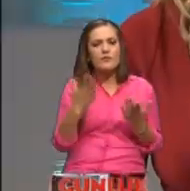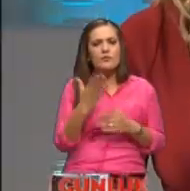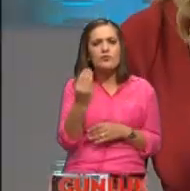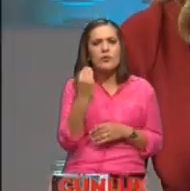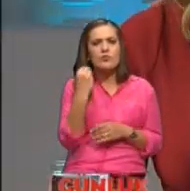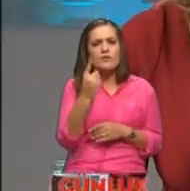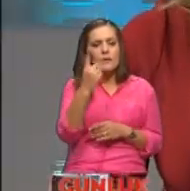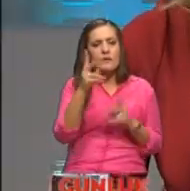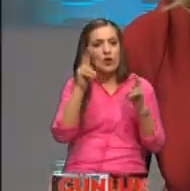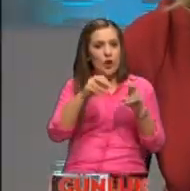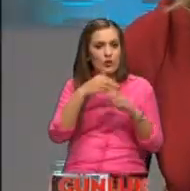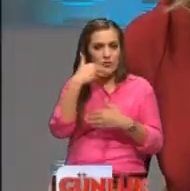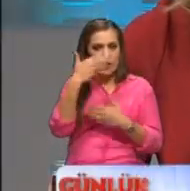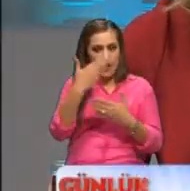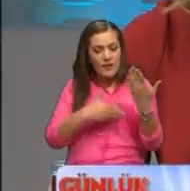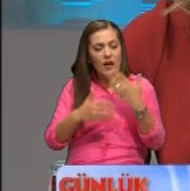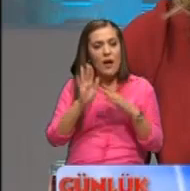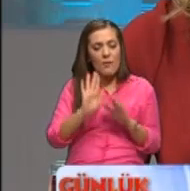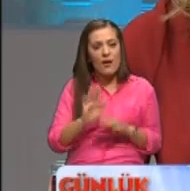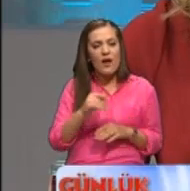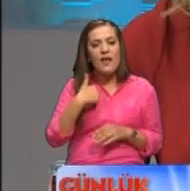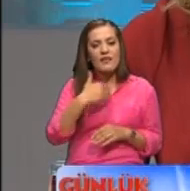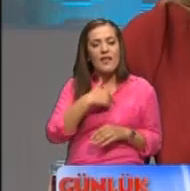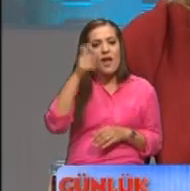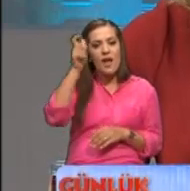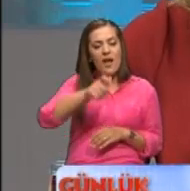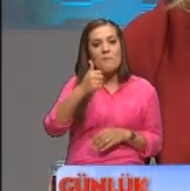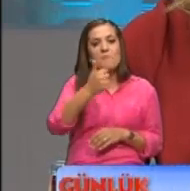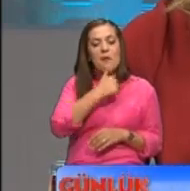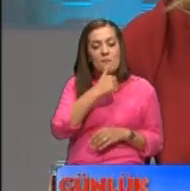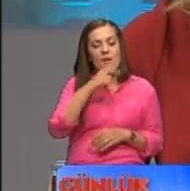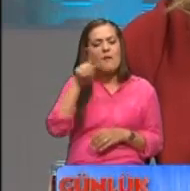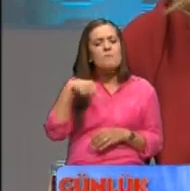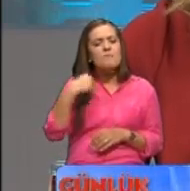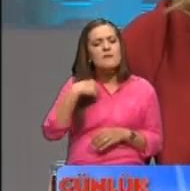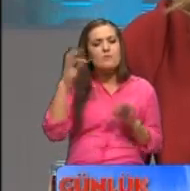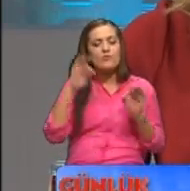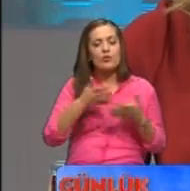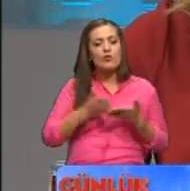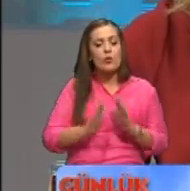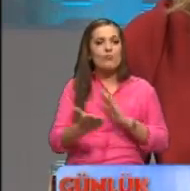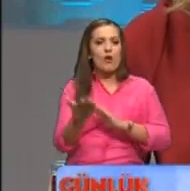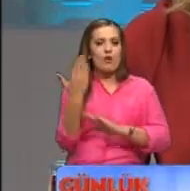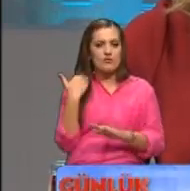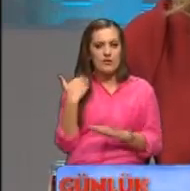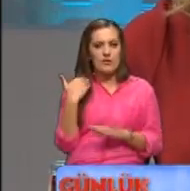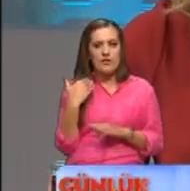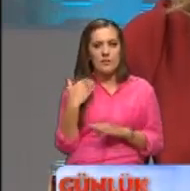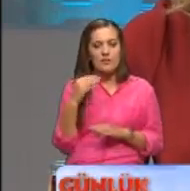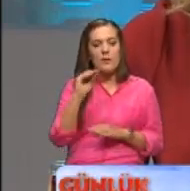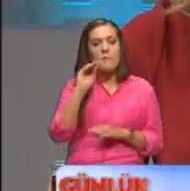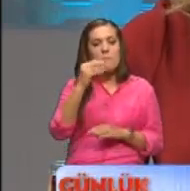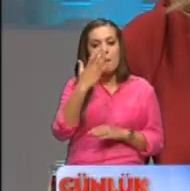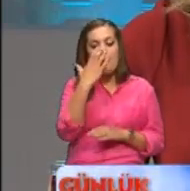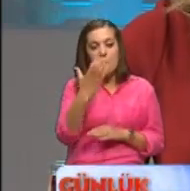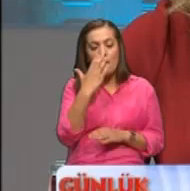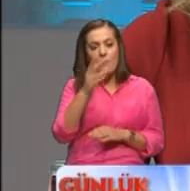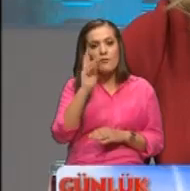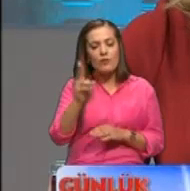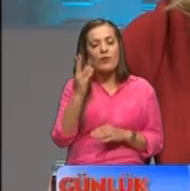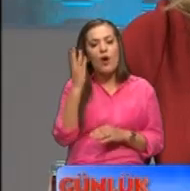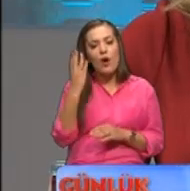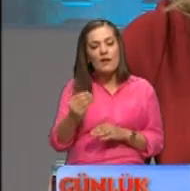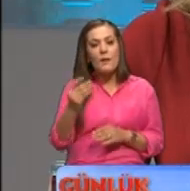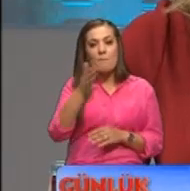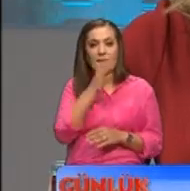çok güzel bir konuya değindiniz. Annelerin, babaların biz mutlaka doğum öncesi bebek bakımına yönelik olarak